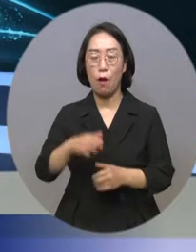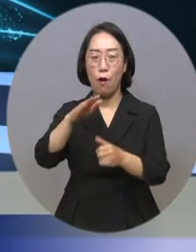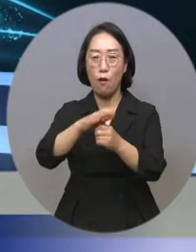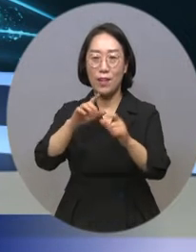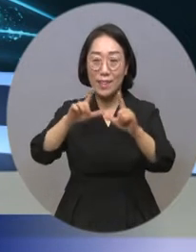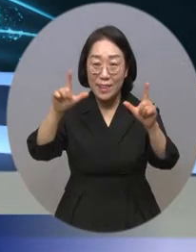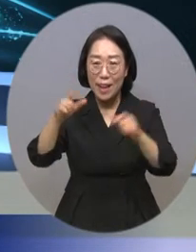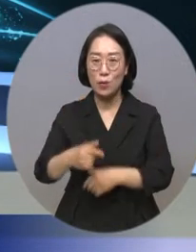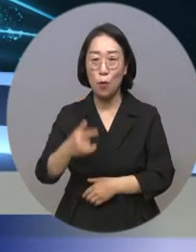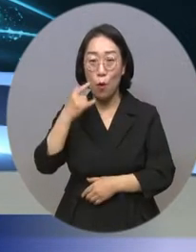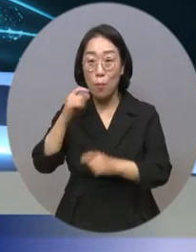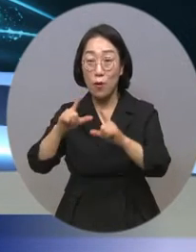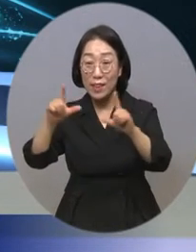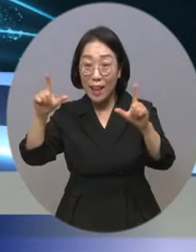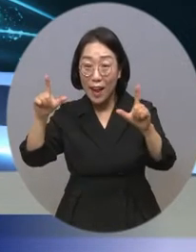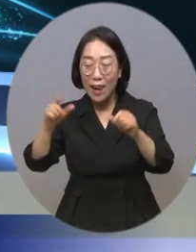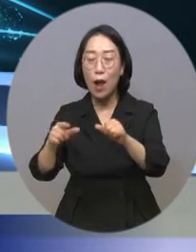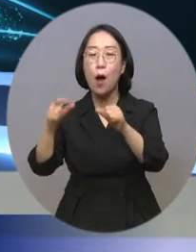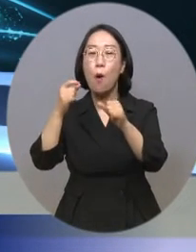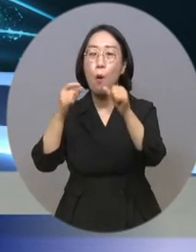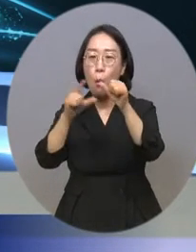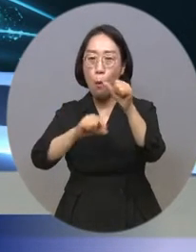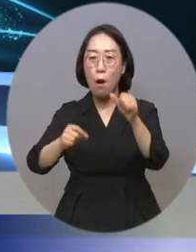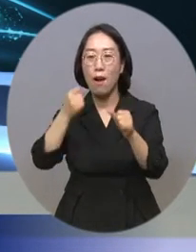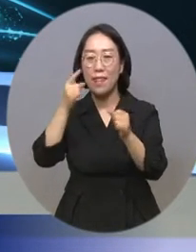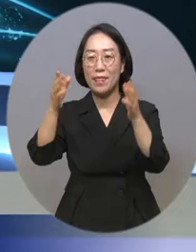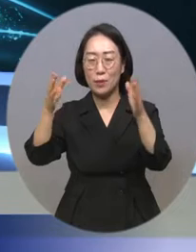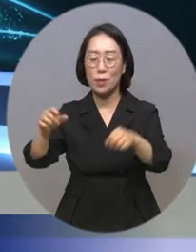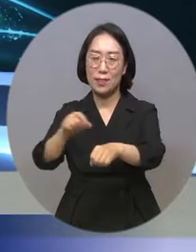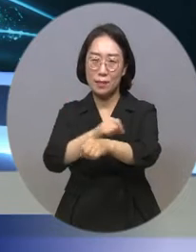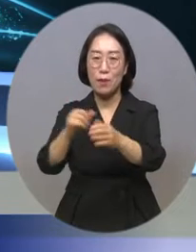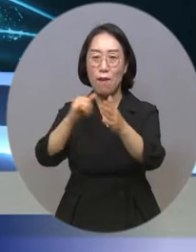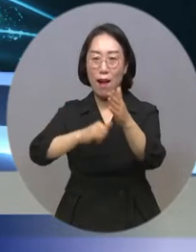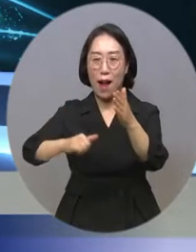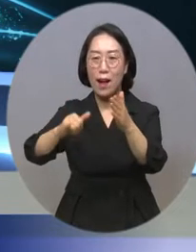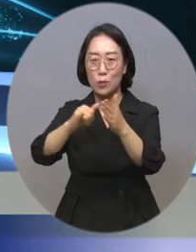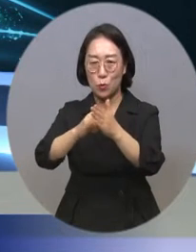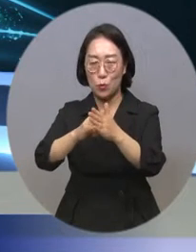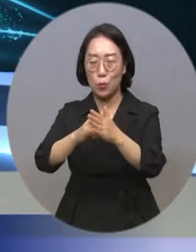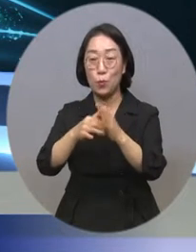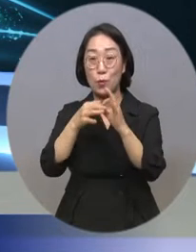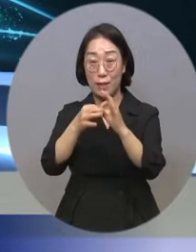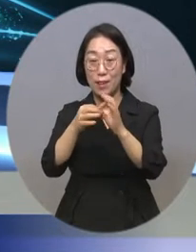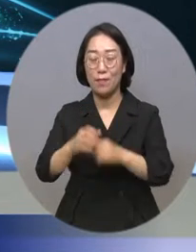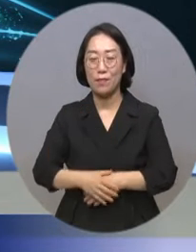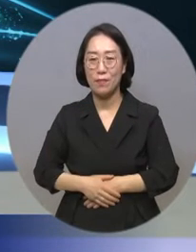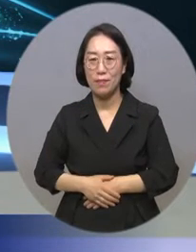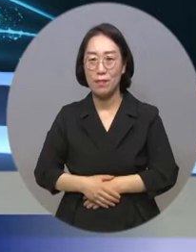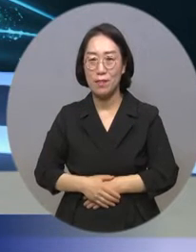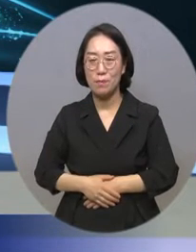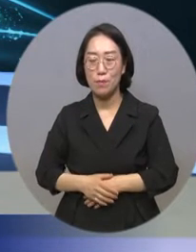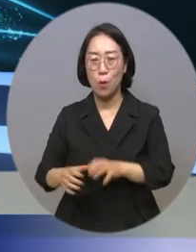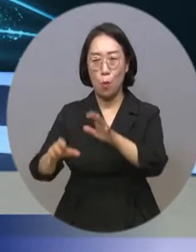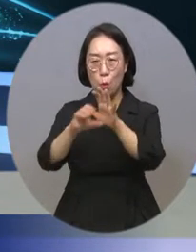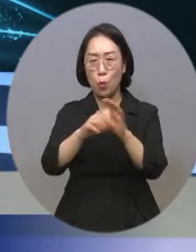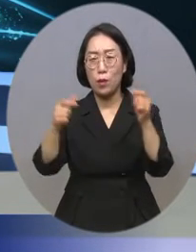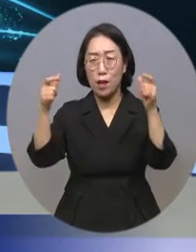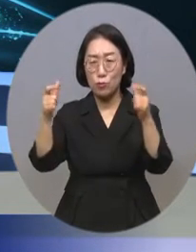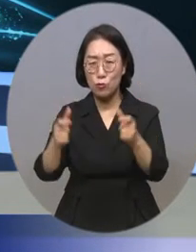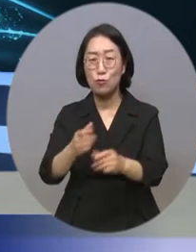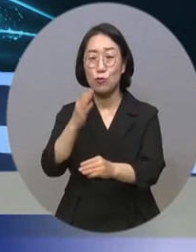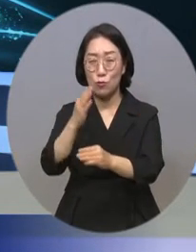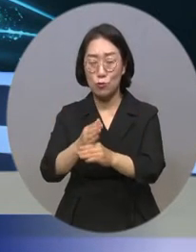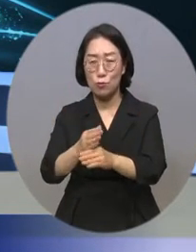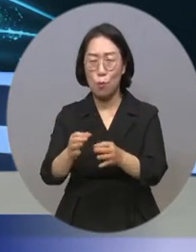어린이날과 어버이날이 있는 가정의 달 5월입니다. 사회적 거리두기 해제로 엔데믹에 접어들고 있는 만큼 그간